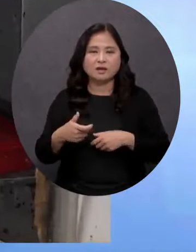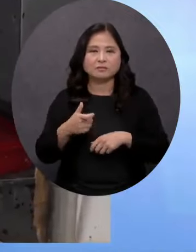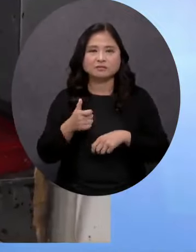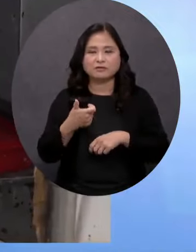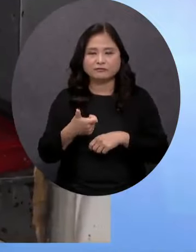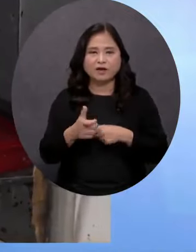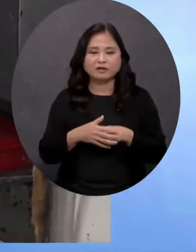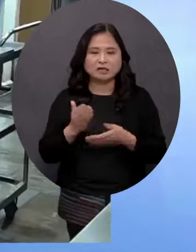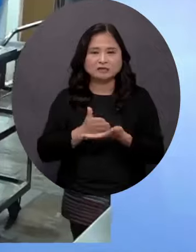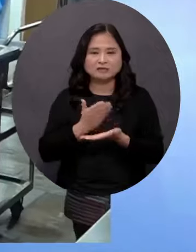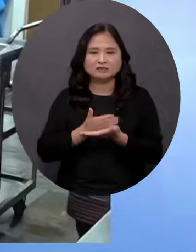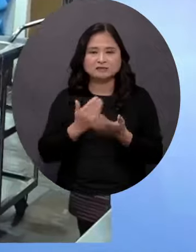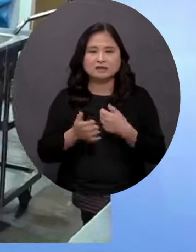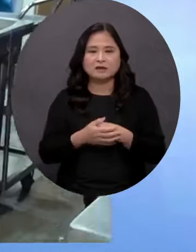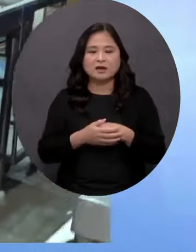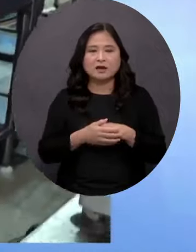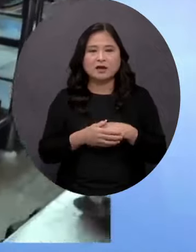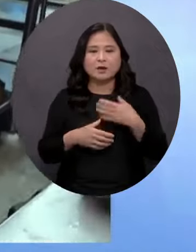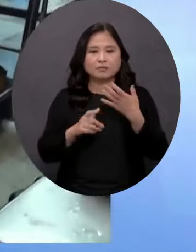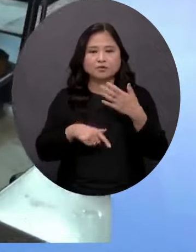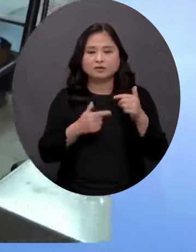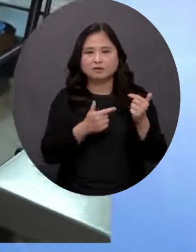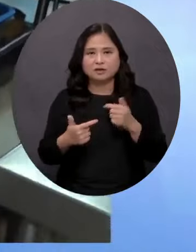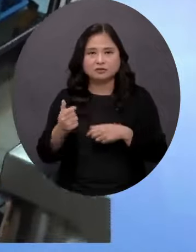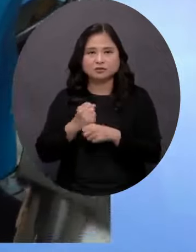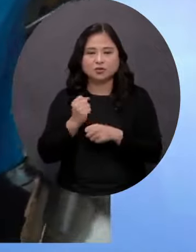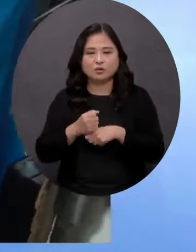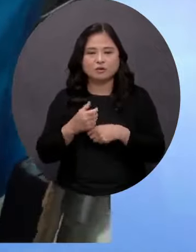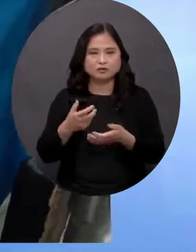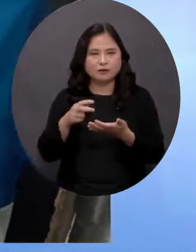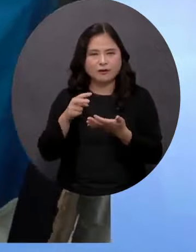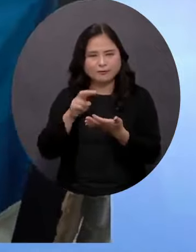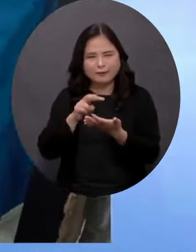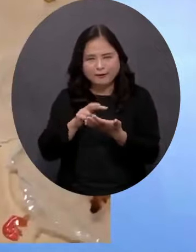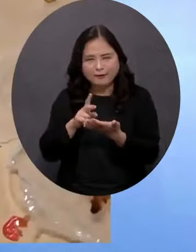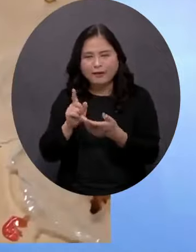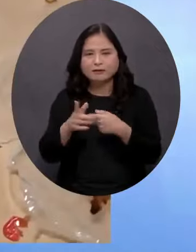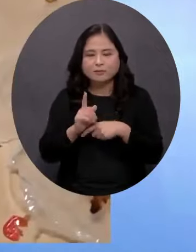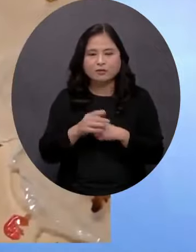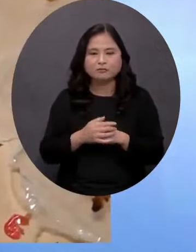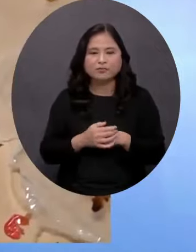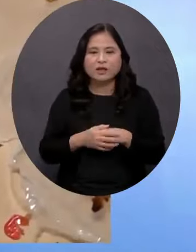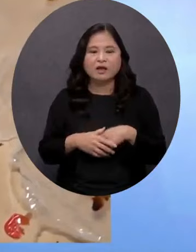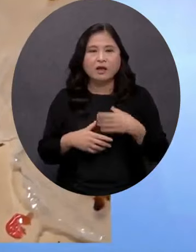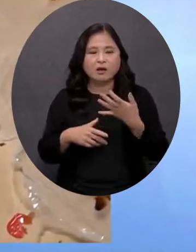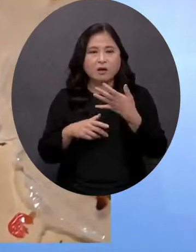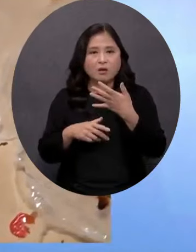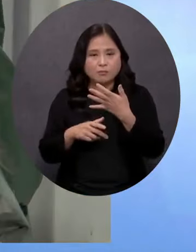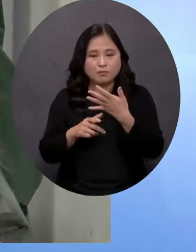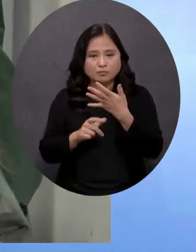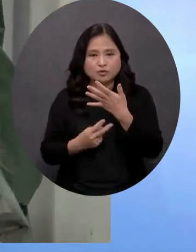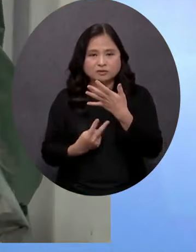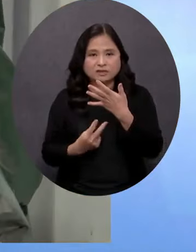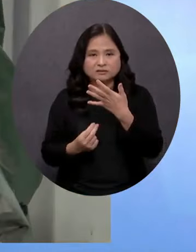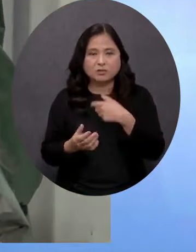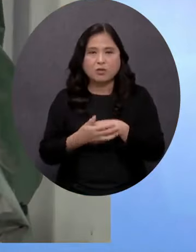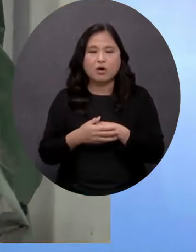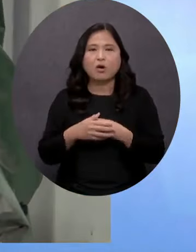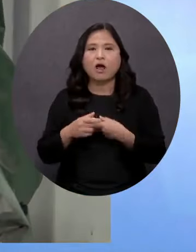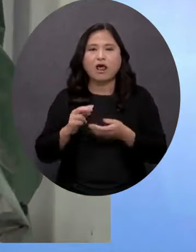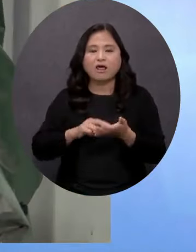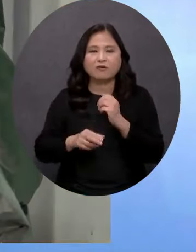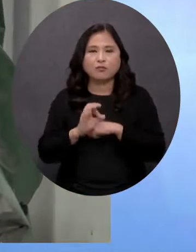先试，今个月会继续做，之后会认真审视结果，今个月27日会向立法会环境事务委员会汇